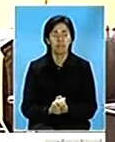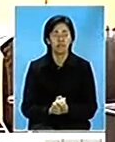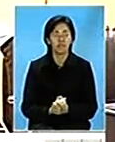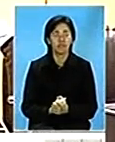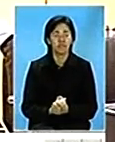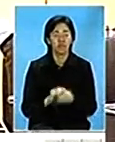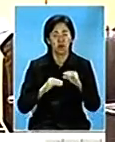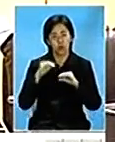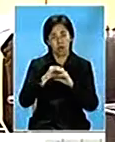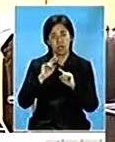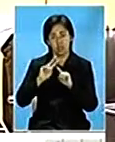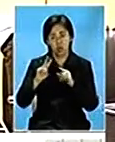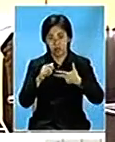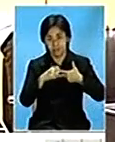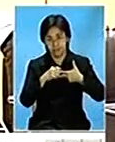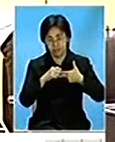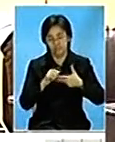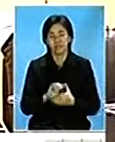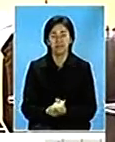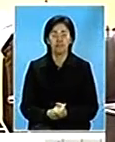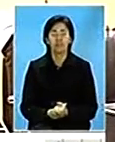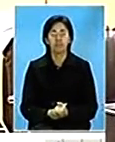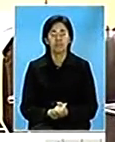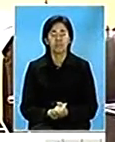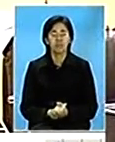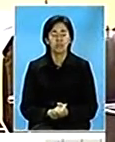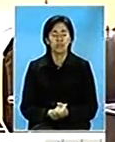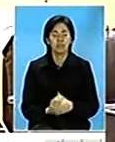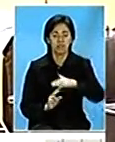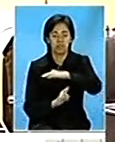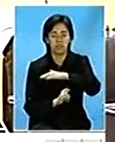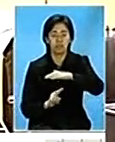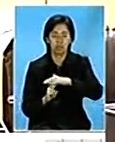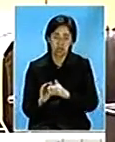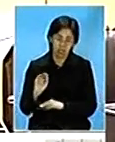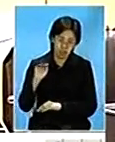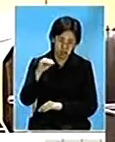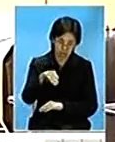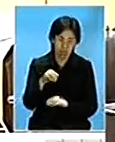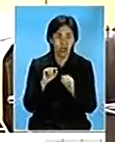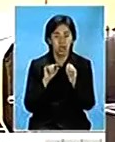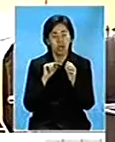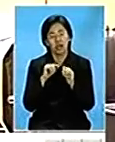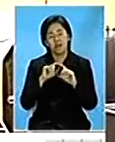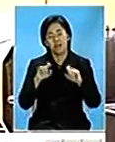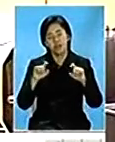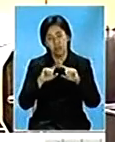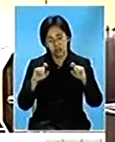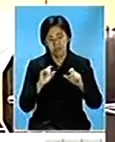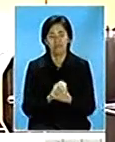โครงการที่2คือสะพานห้วยโพอำเภอวิเชียรบุรีจังหวัดเพชรบูร